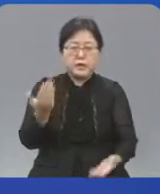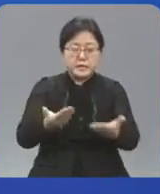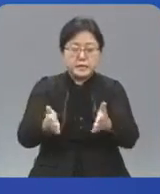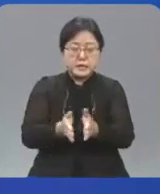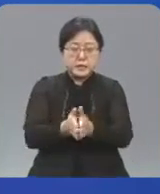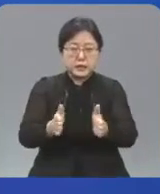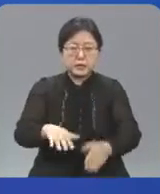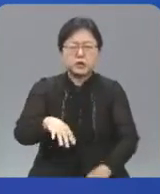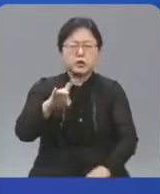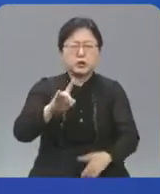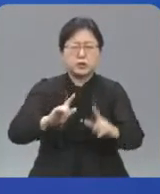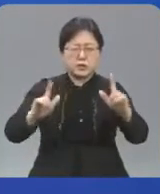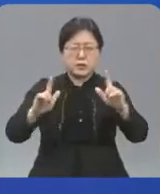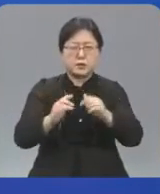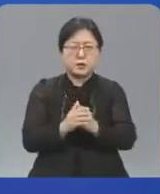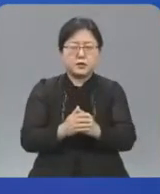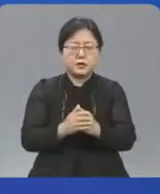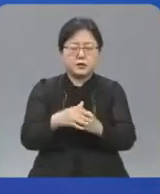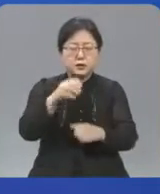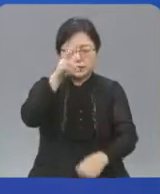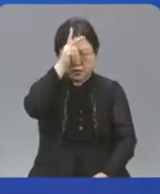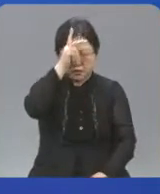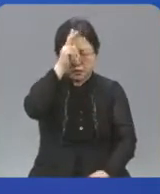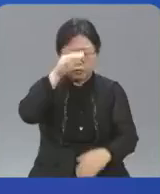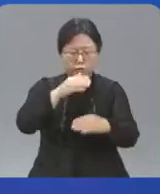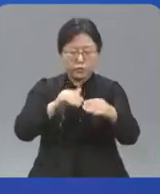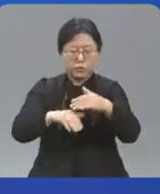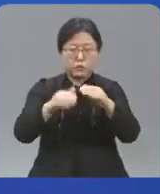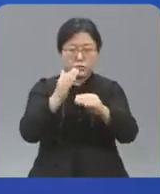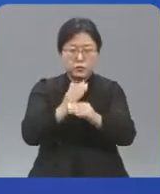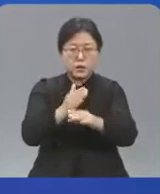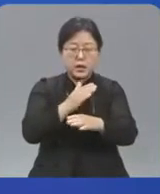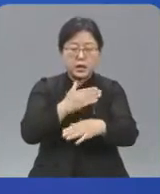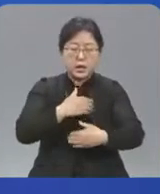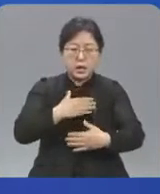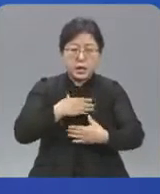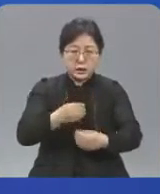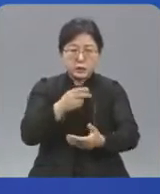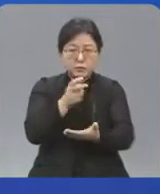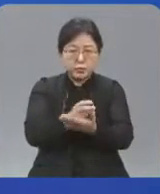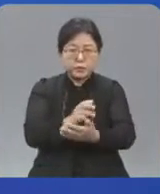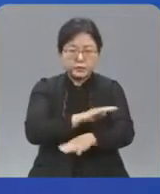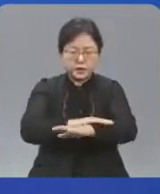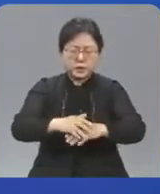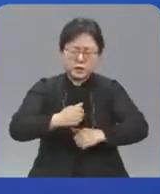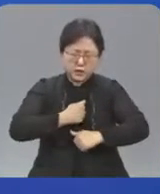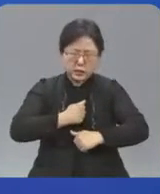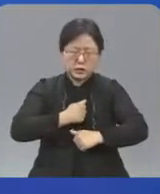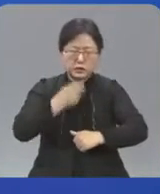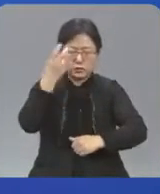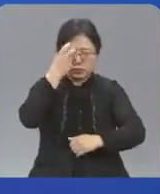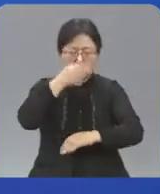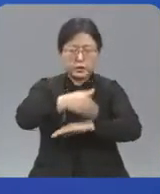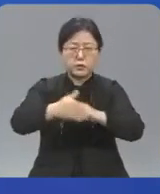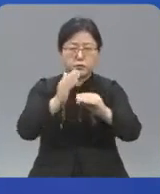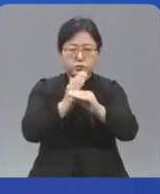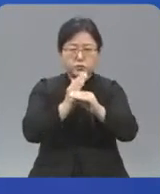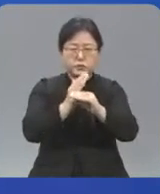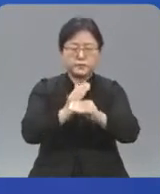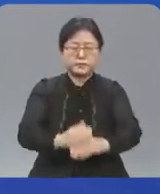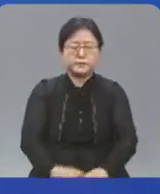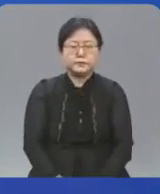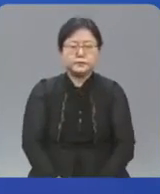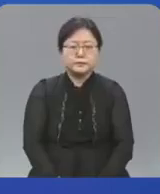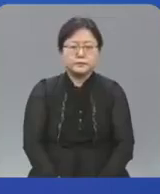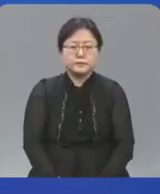작업을 시작한 첫날이었는데, 경찰은 공사 중 안전수칙이 지켜졌는지를 중점적으로 수사할 예정입니다. 이어서 양창희